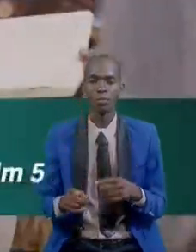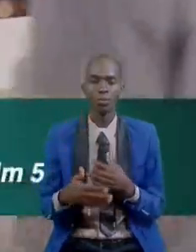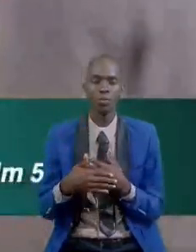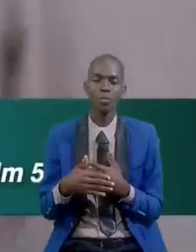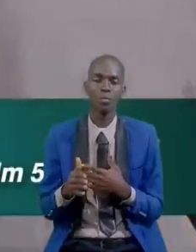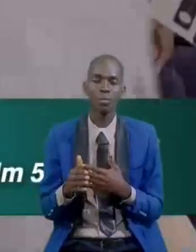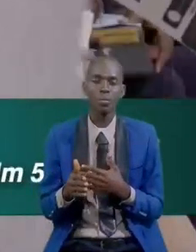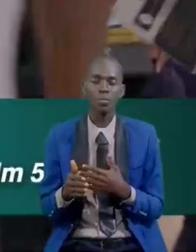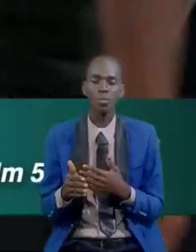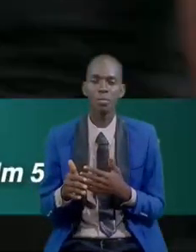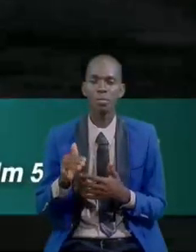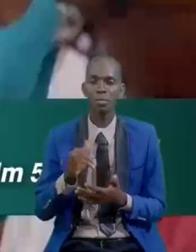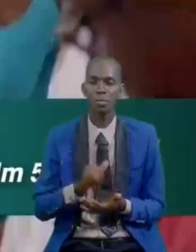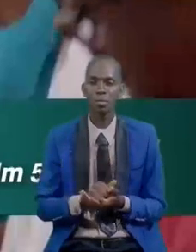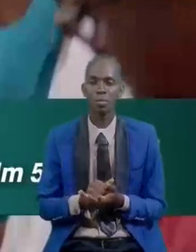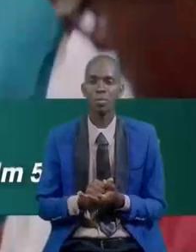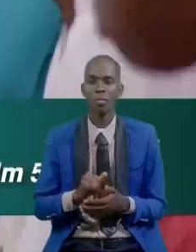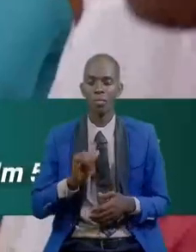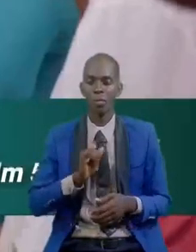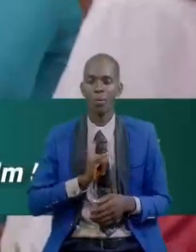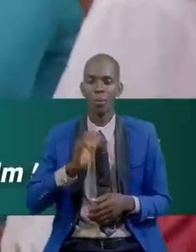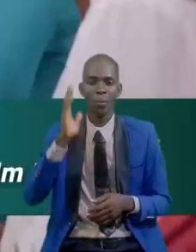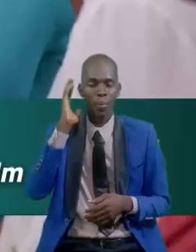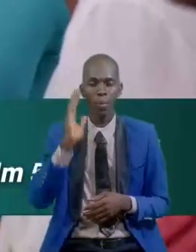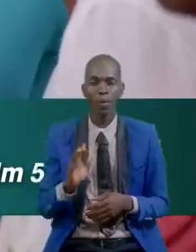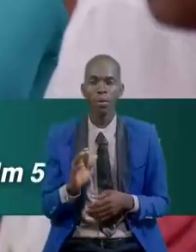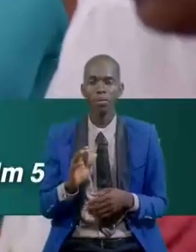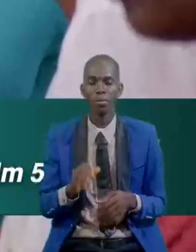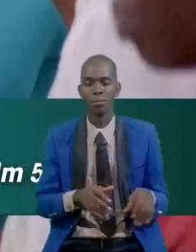Verset 28. Après cela, je répandrai